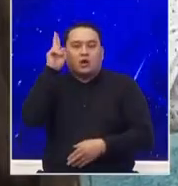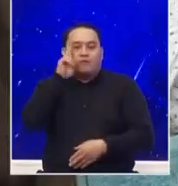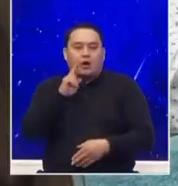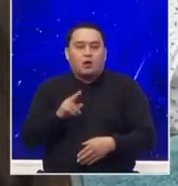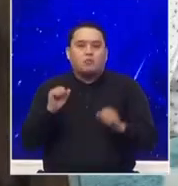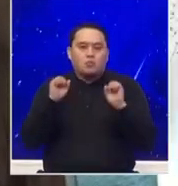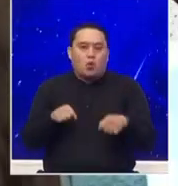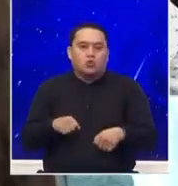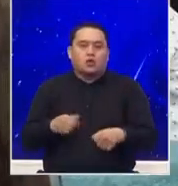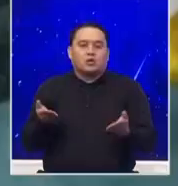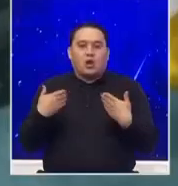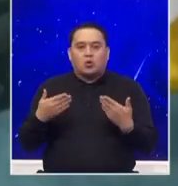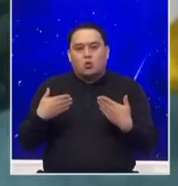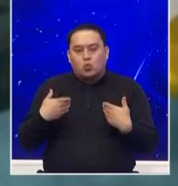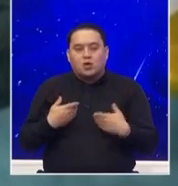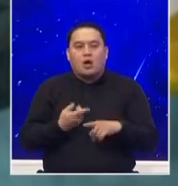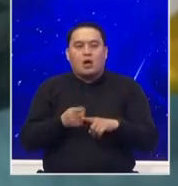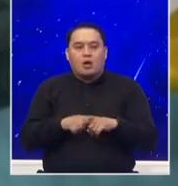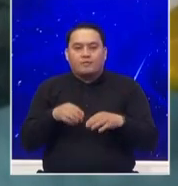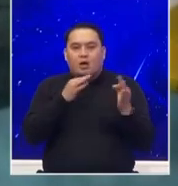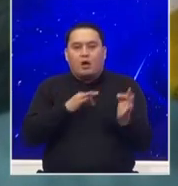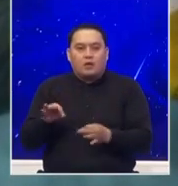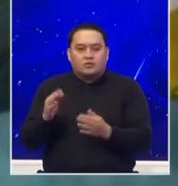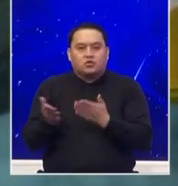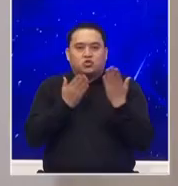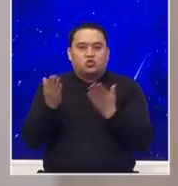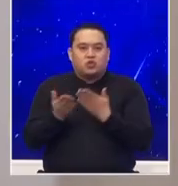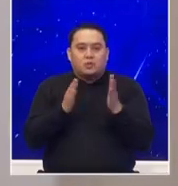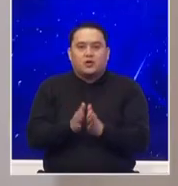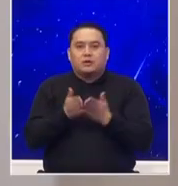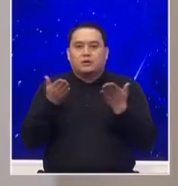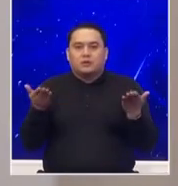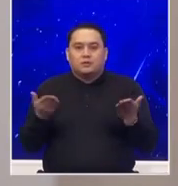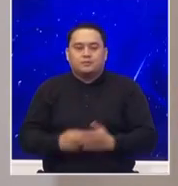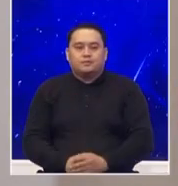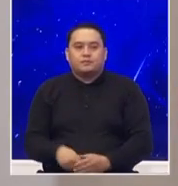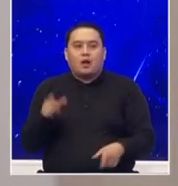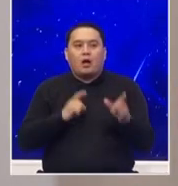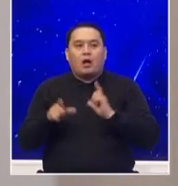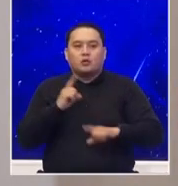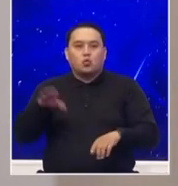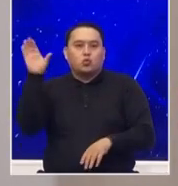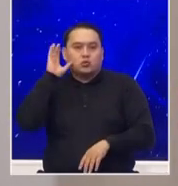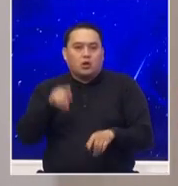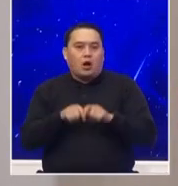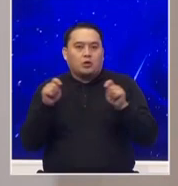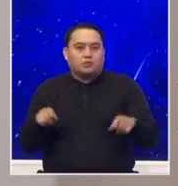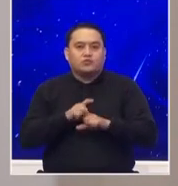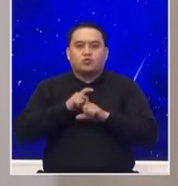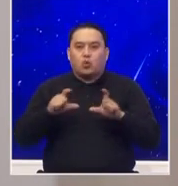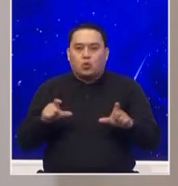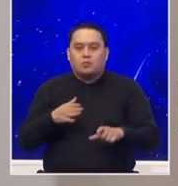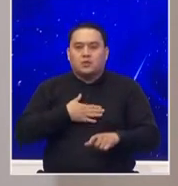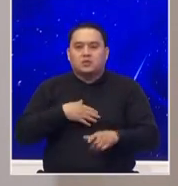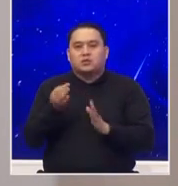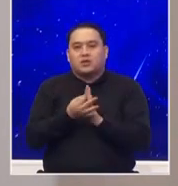занятий, могут прийти сюда отдохнуть, отвлечься чтением книг. После окончания университета, получается, я услышала, что открывается эта школа. Мы